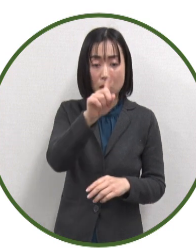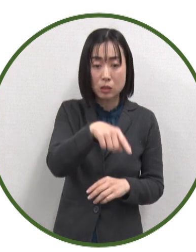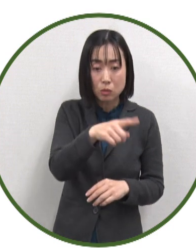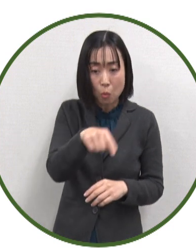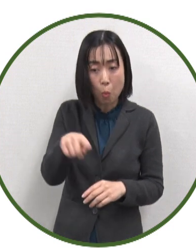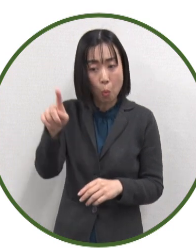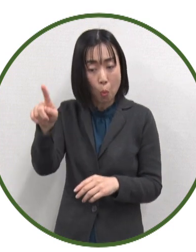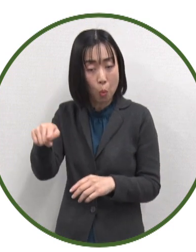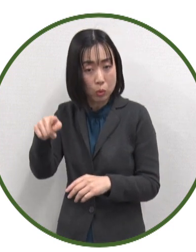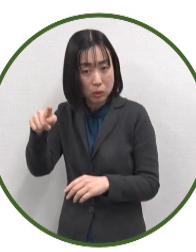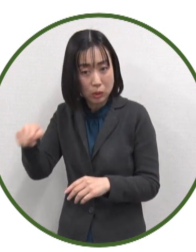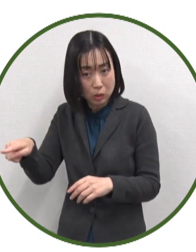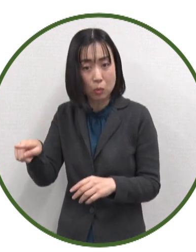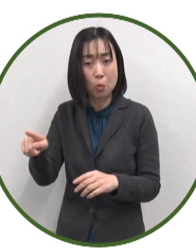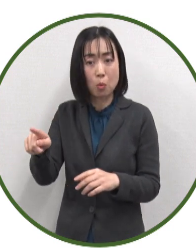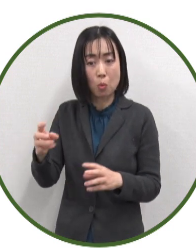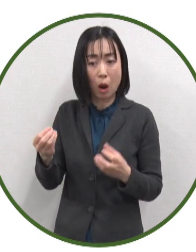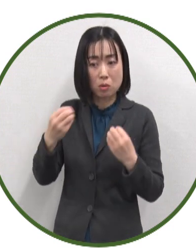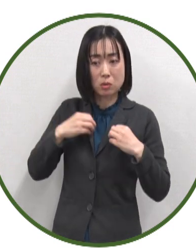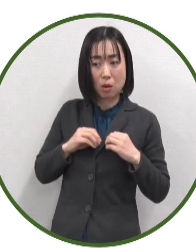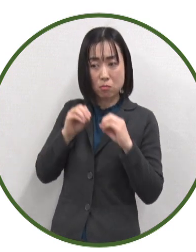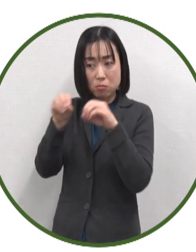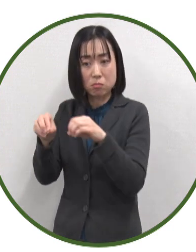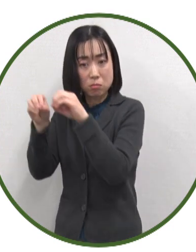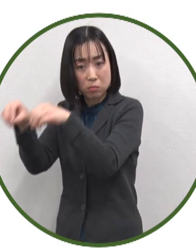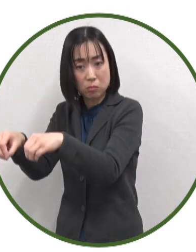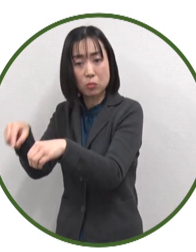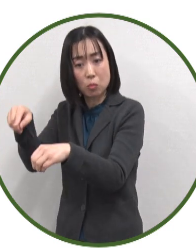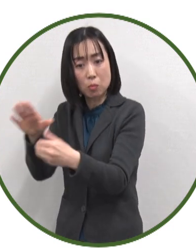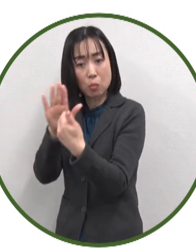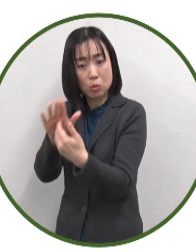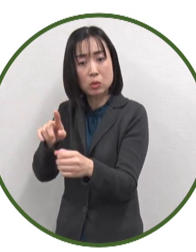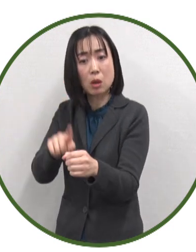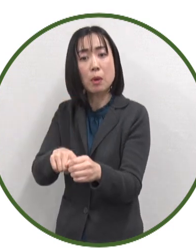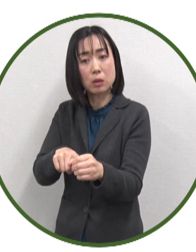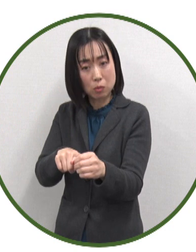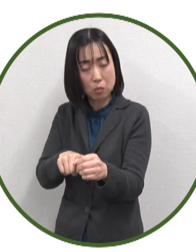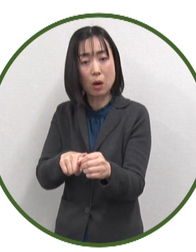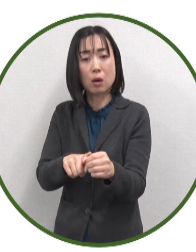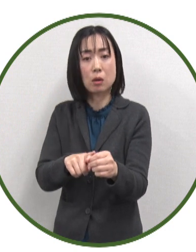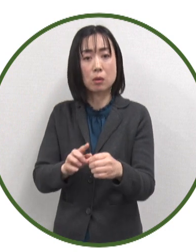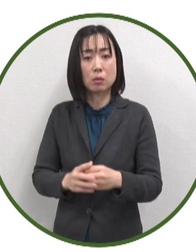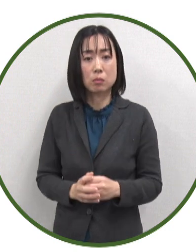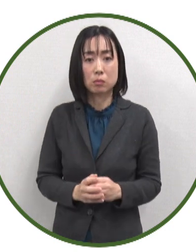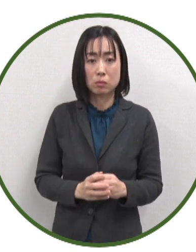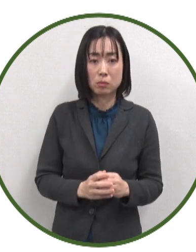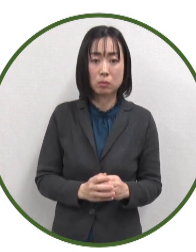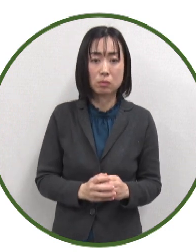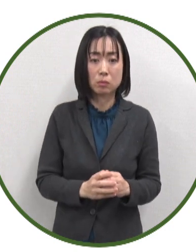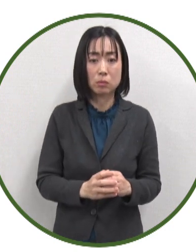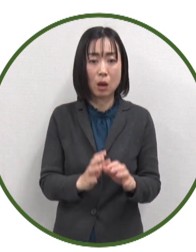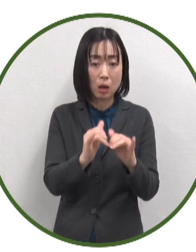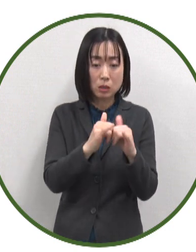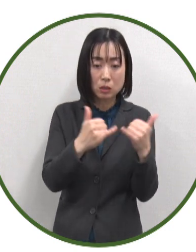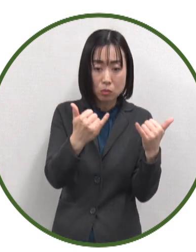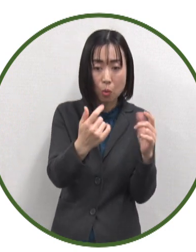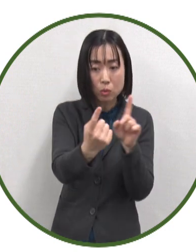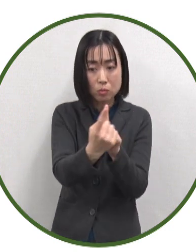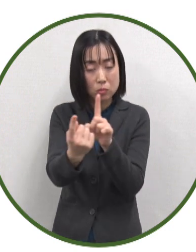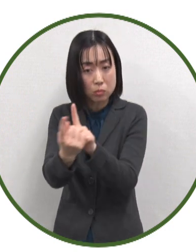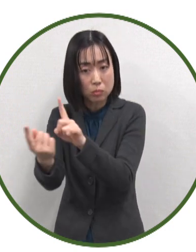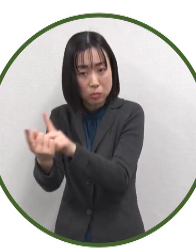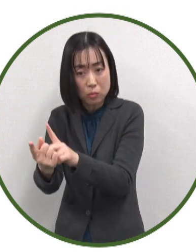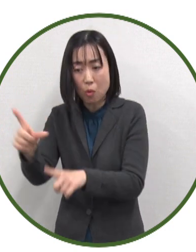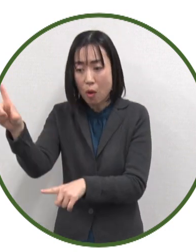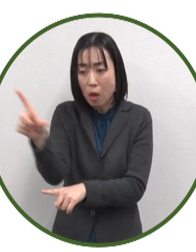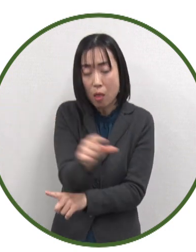ス感染症の場合ですね、感染拡大を防止するためには、一つは人と人との接触を広く全般に遮断